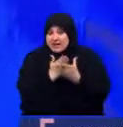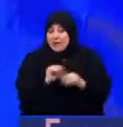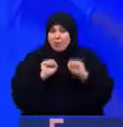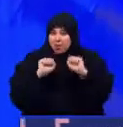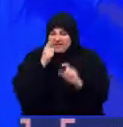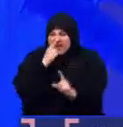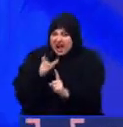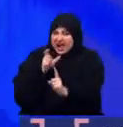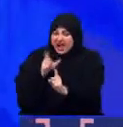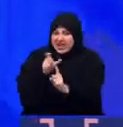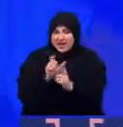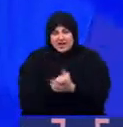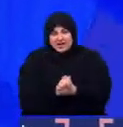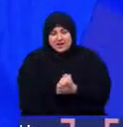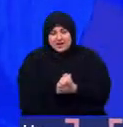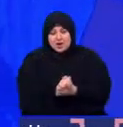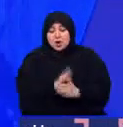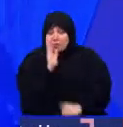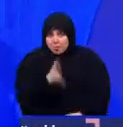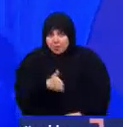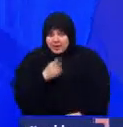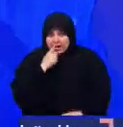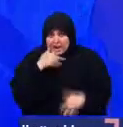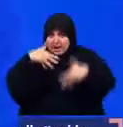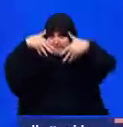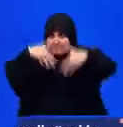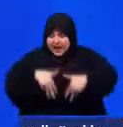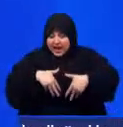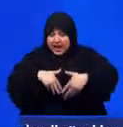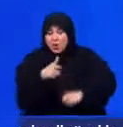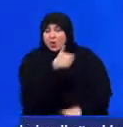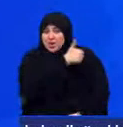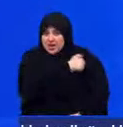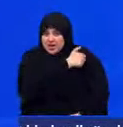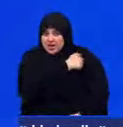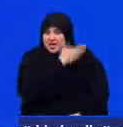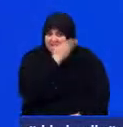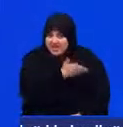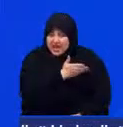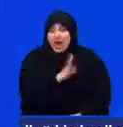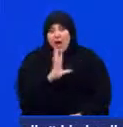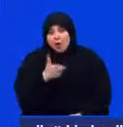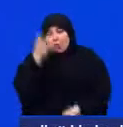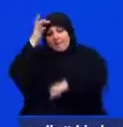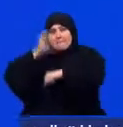احتواء احنا قد نحقق هذه المناعة باللقاحات وبالإصابات. نعم